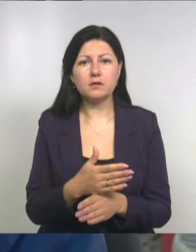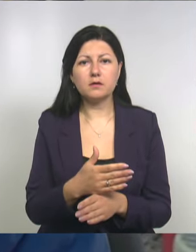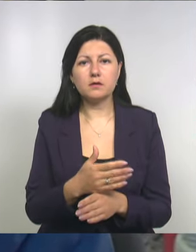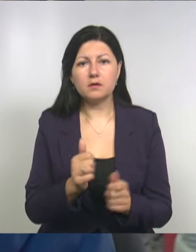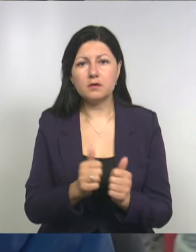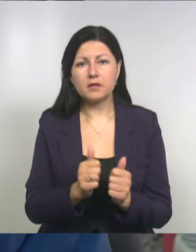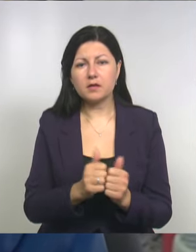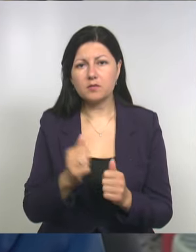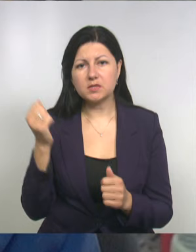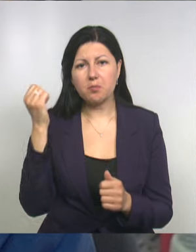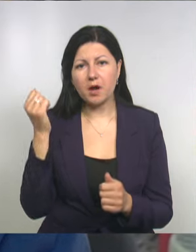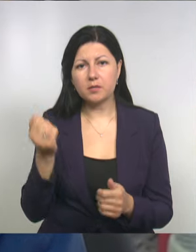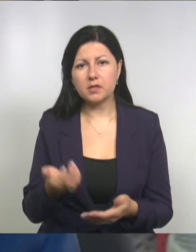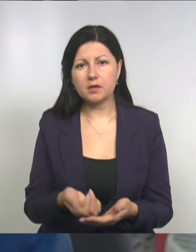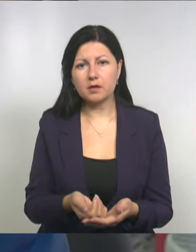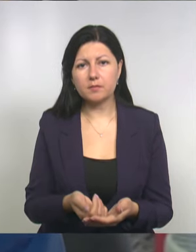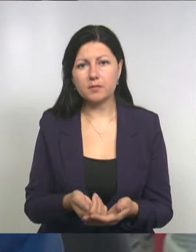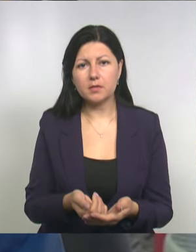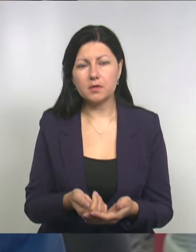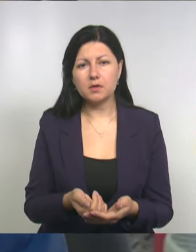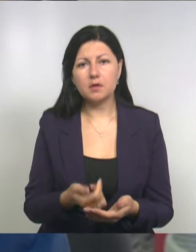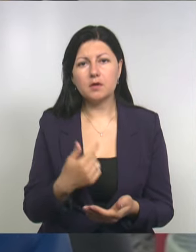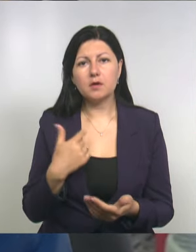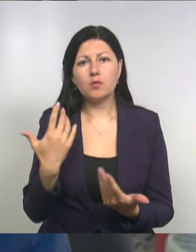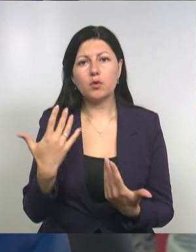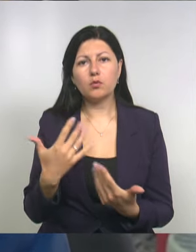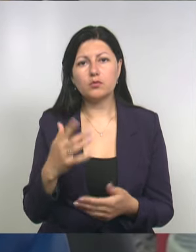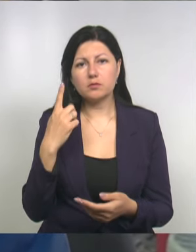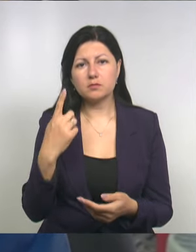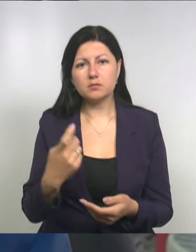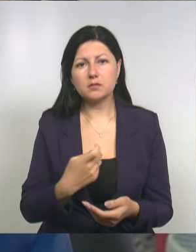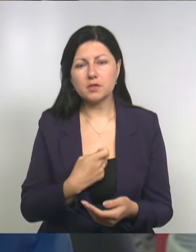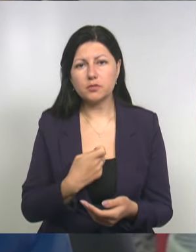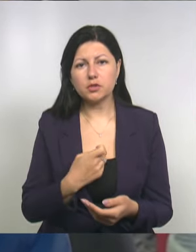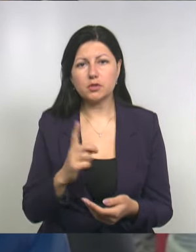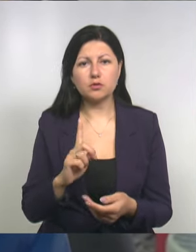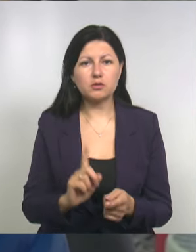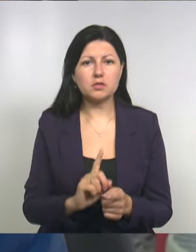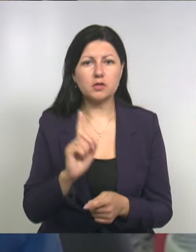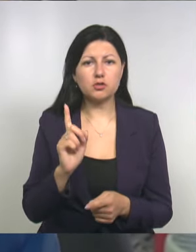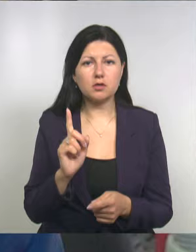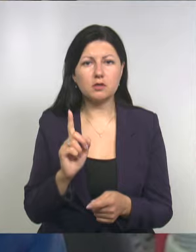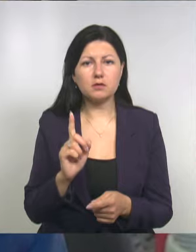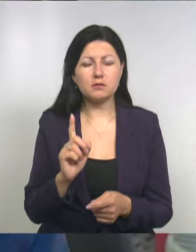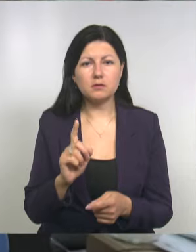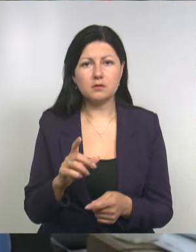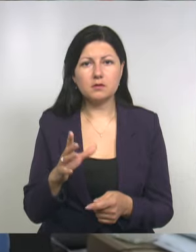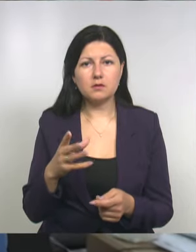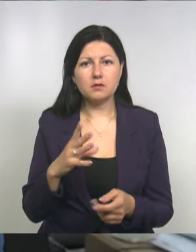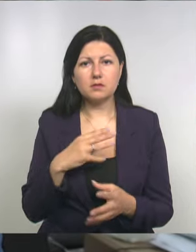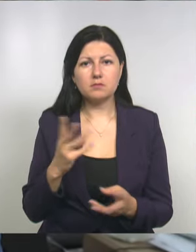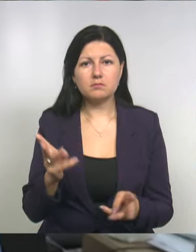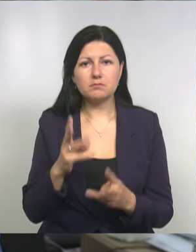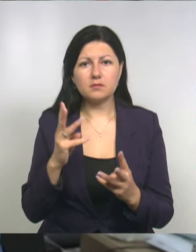рядом с памятником, нам уже пришли сообщения, что сначала рядом с нами попали в дом. Ну,